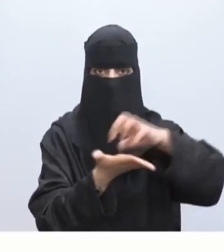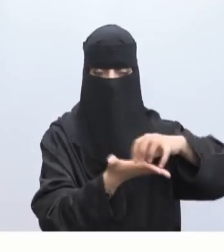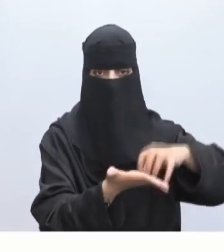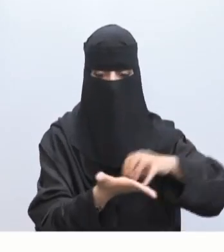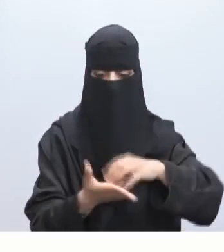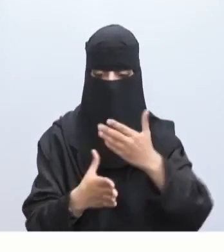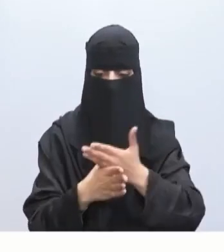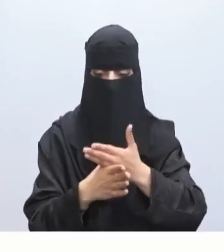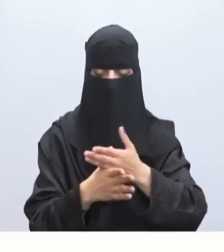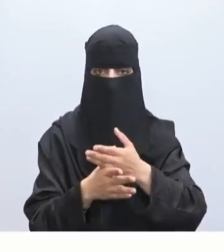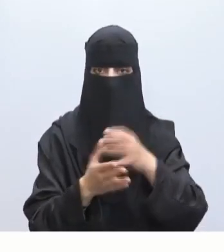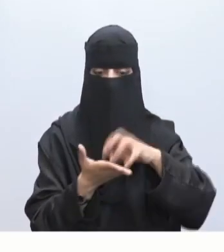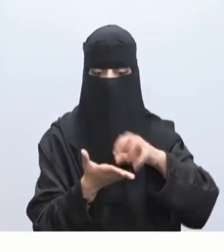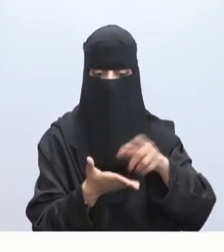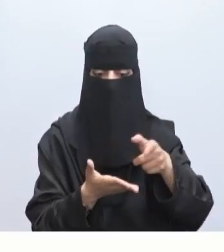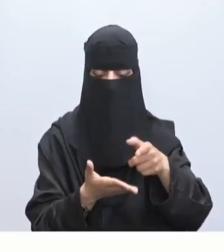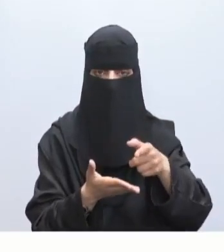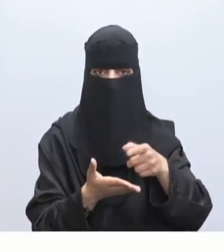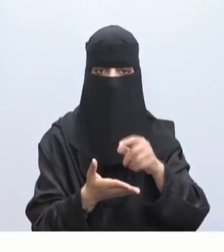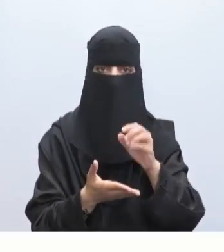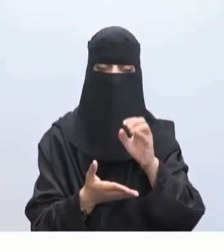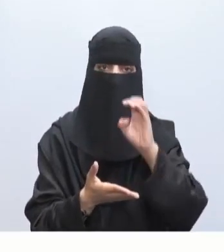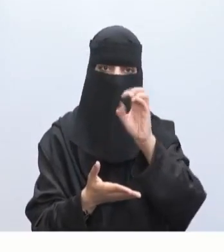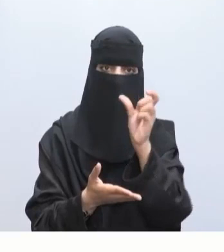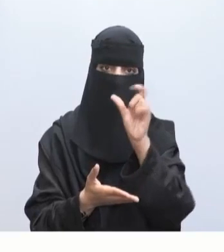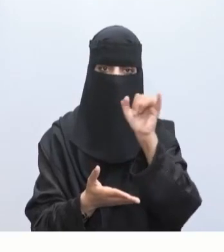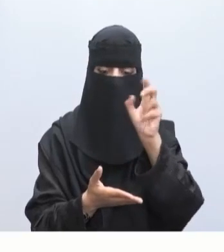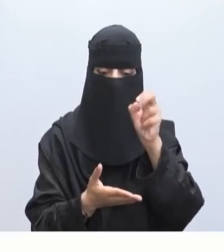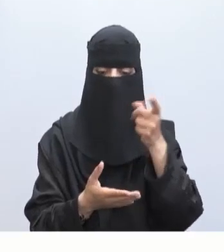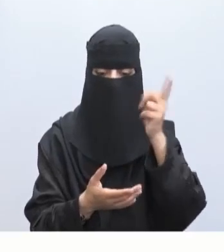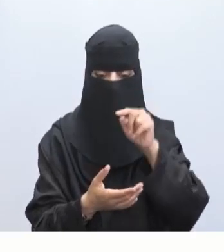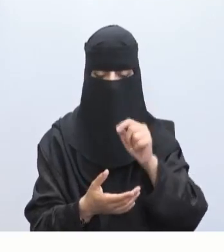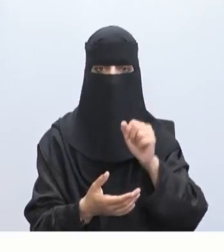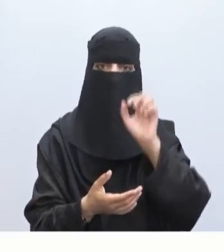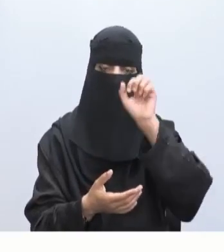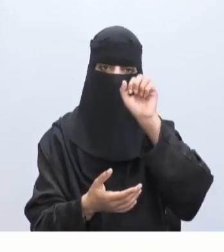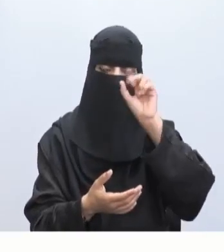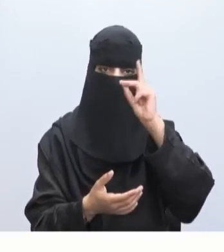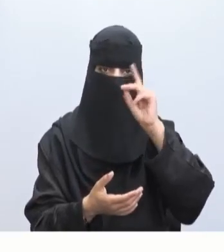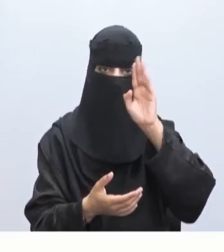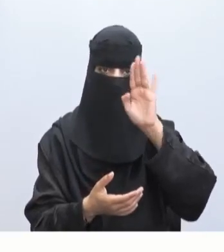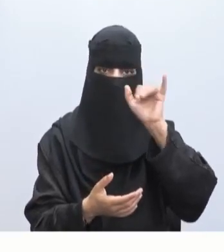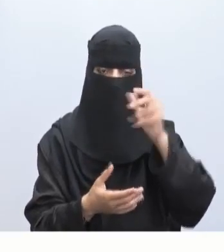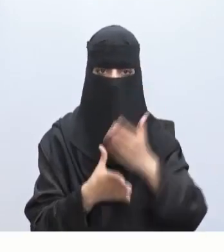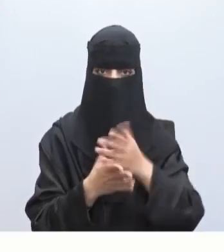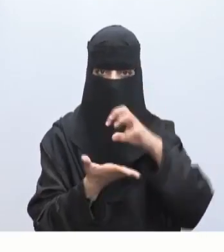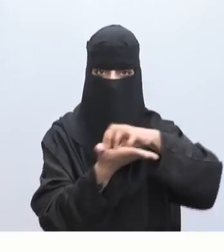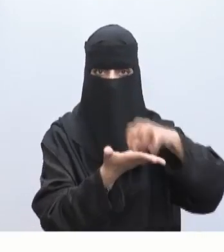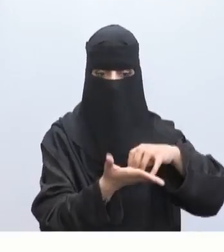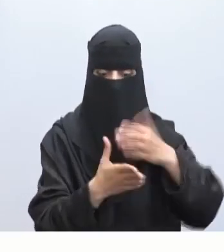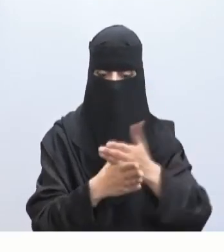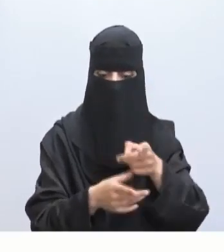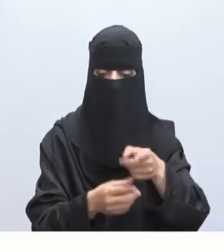وجديس وحضاره بني حنيفه اذا الامام تركي بن عبد الله اتخذ